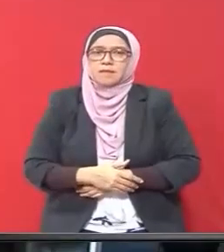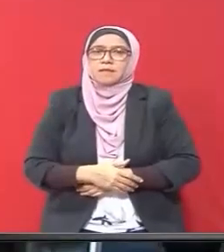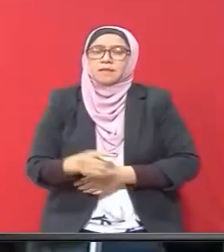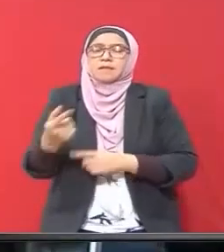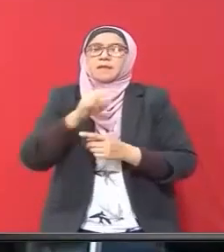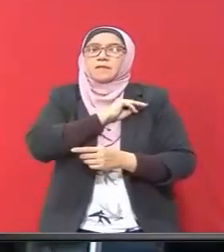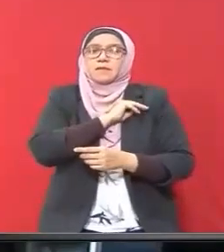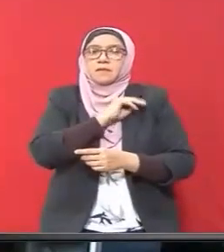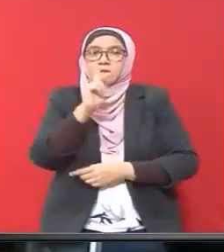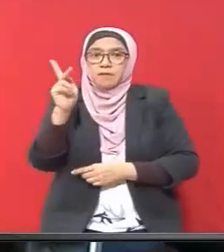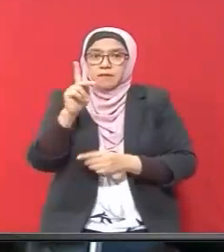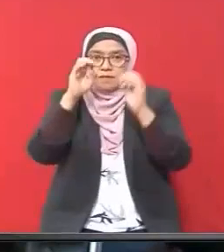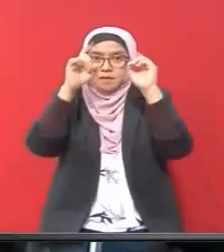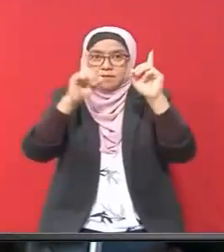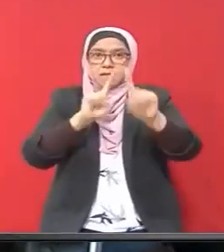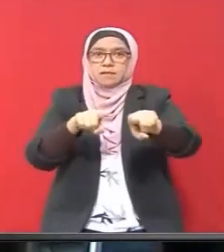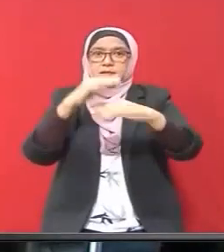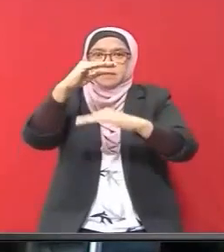timur masih duo ini